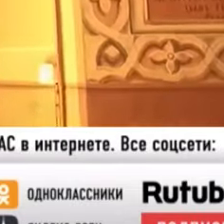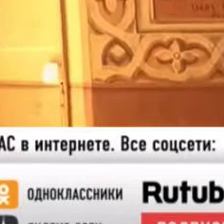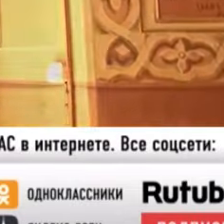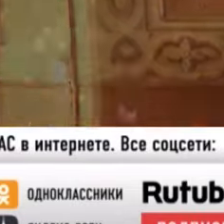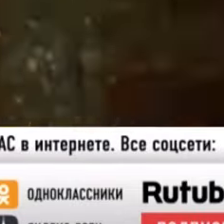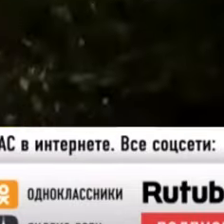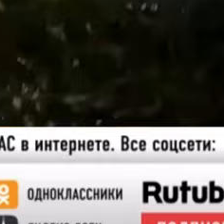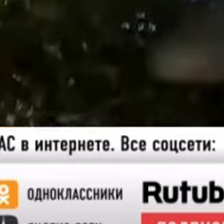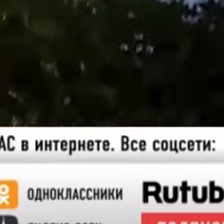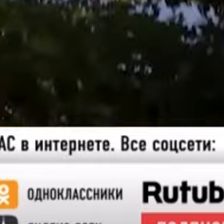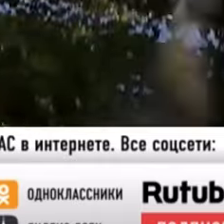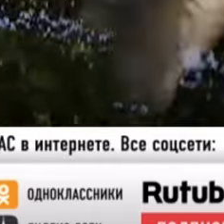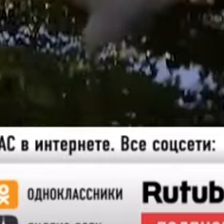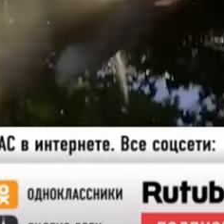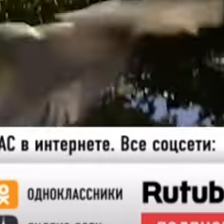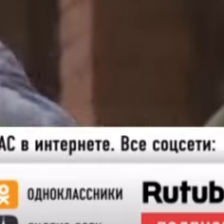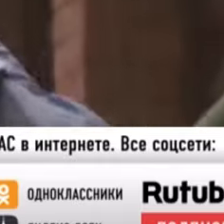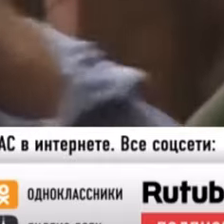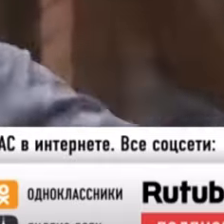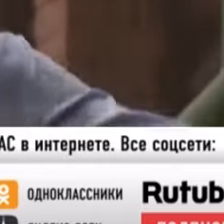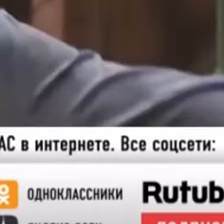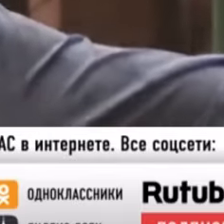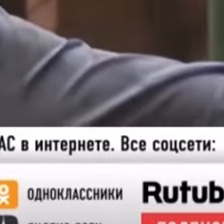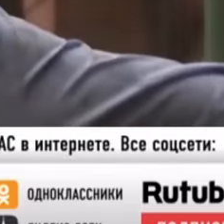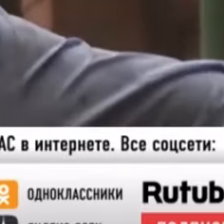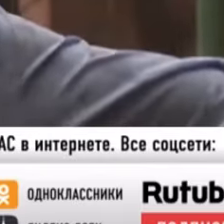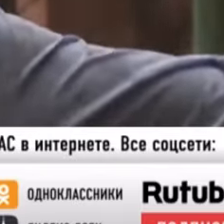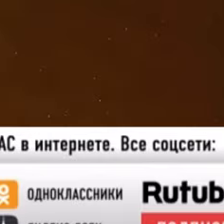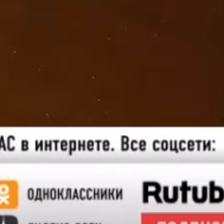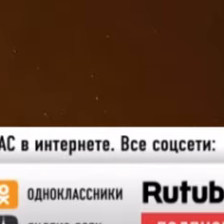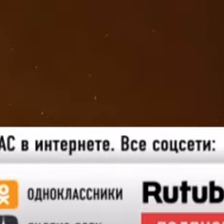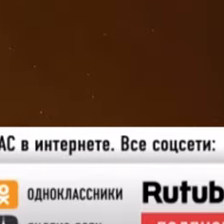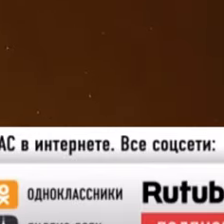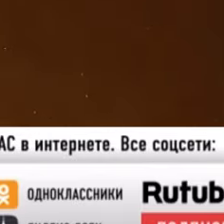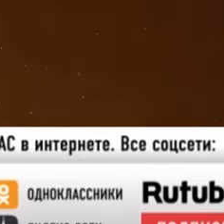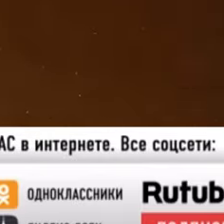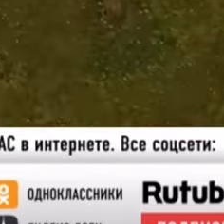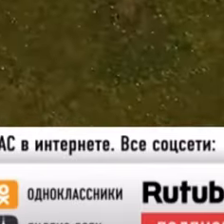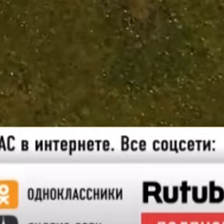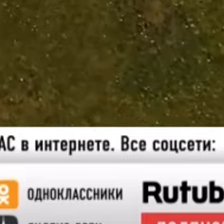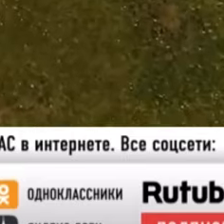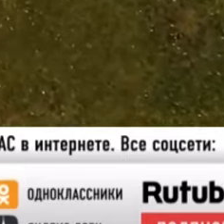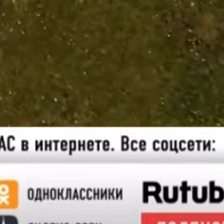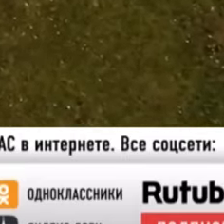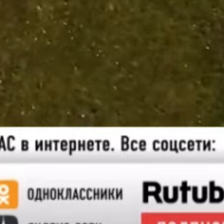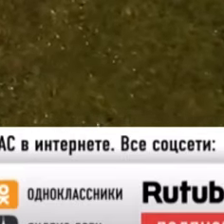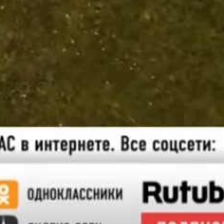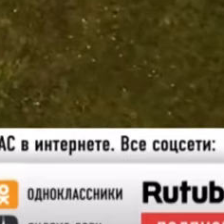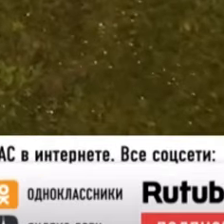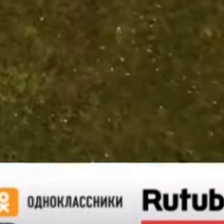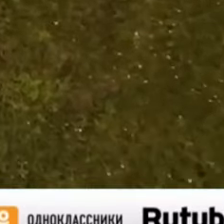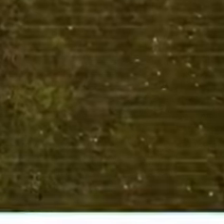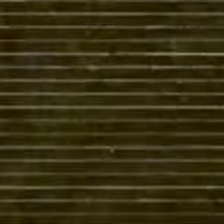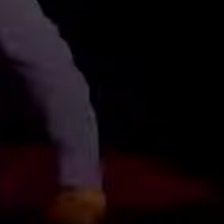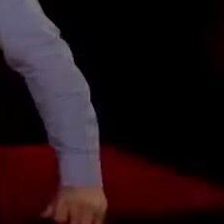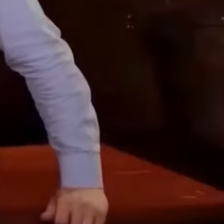и свет, и голубь, и сильная буря. Тихое дыхание ветра.